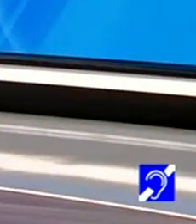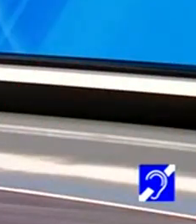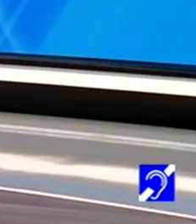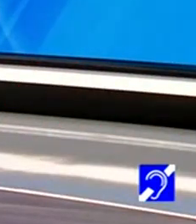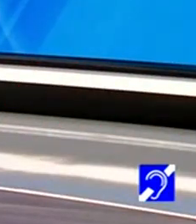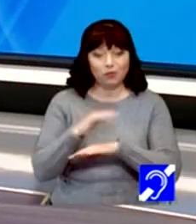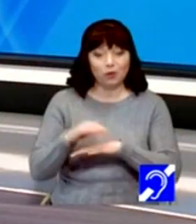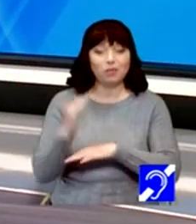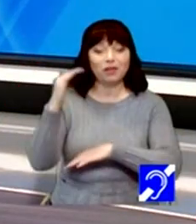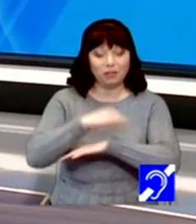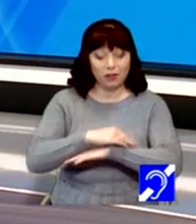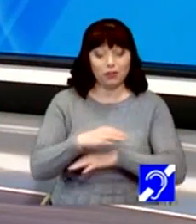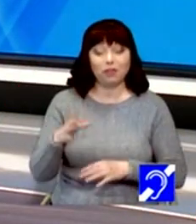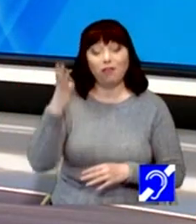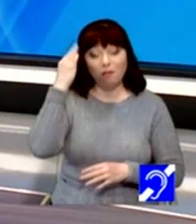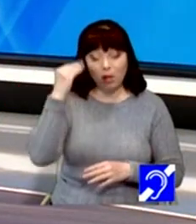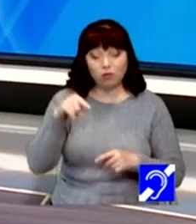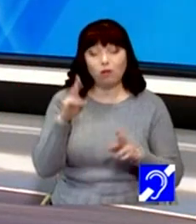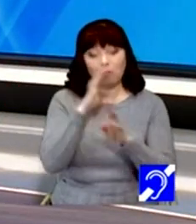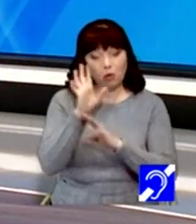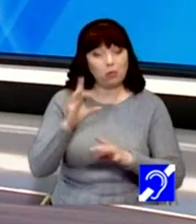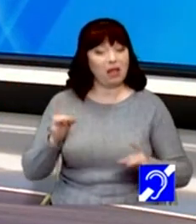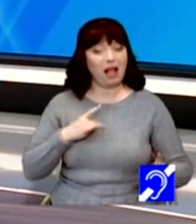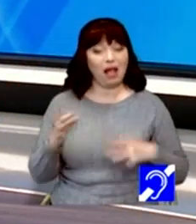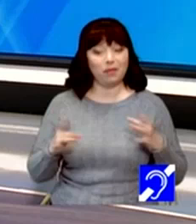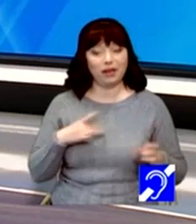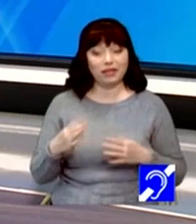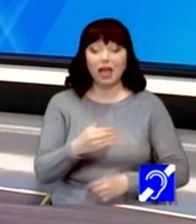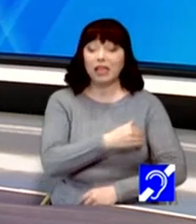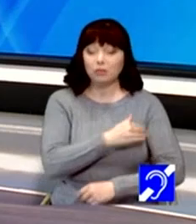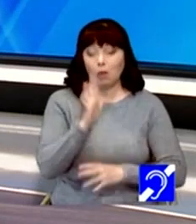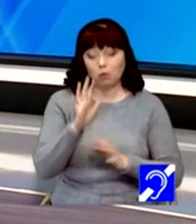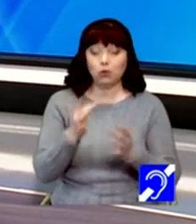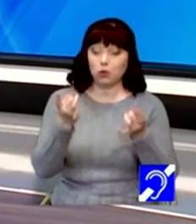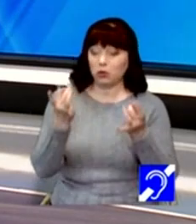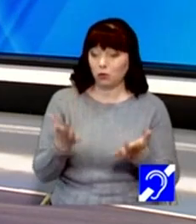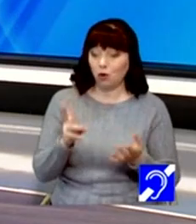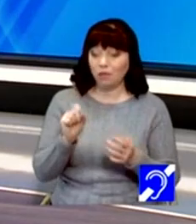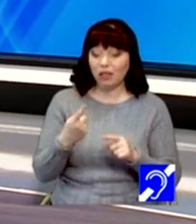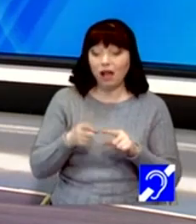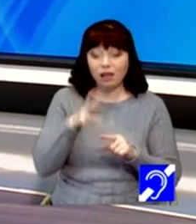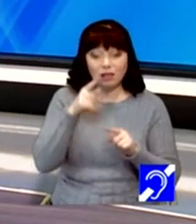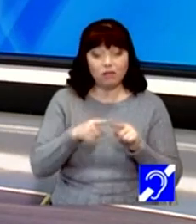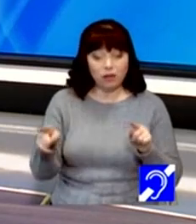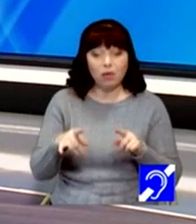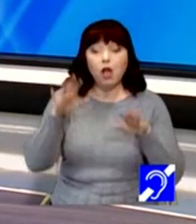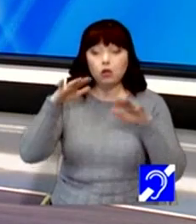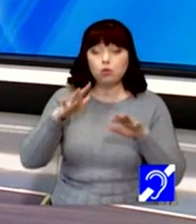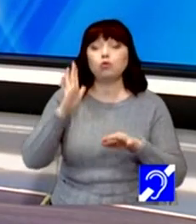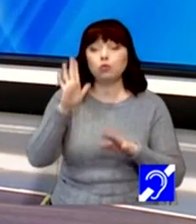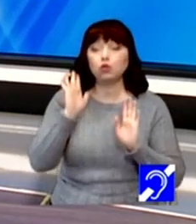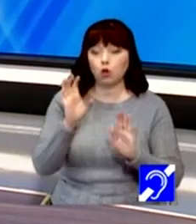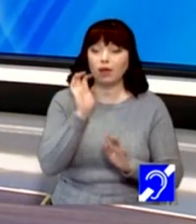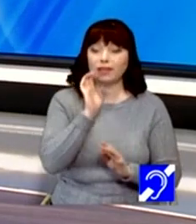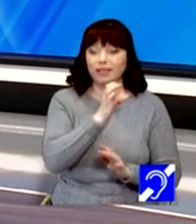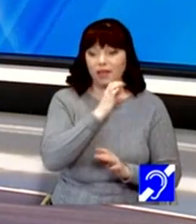bine vom găsit în Republica Moldova vremea va fi capricioasa temperaturile vor fi modest pentru aceasta perioada si Va ploua insa doar în partea de